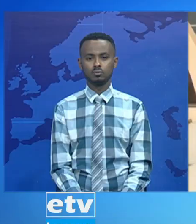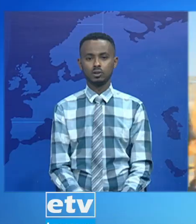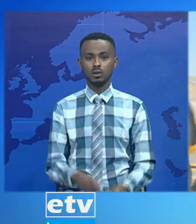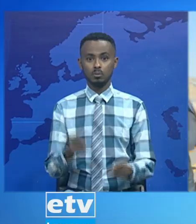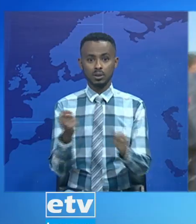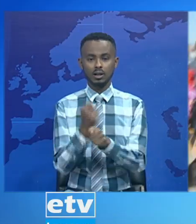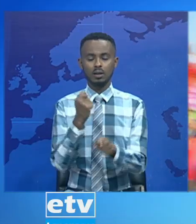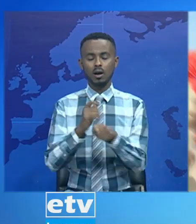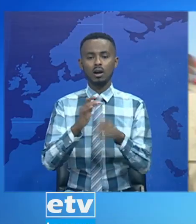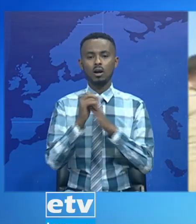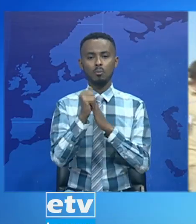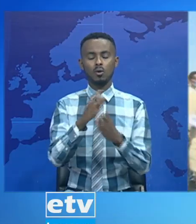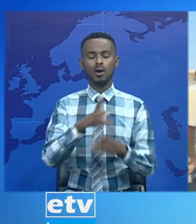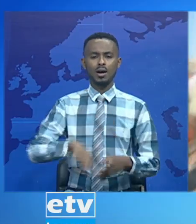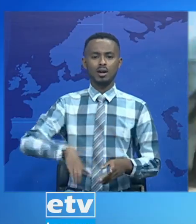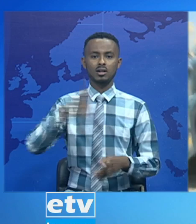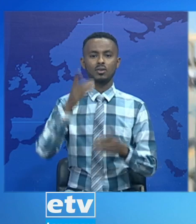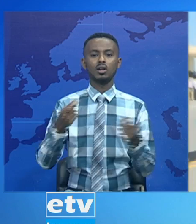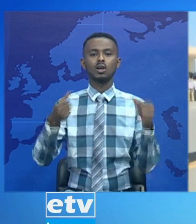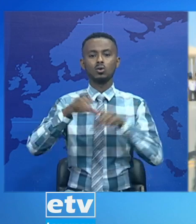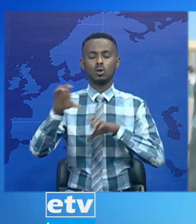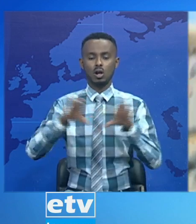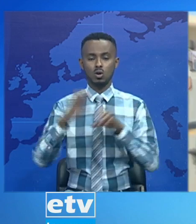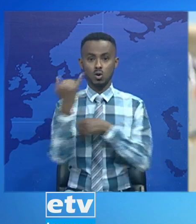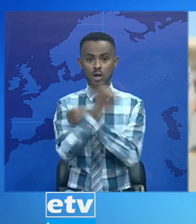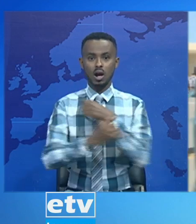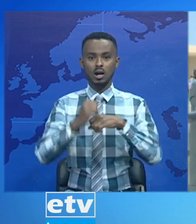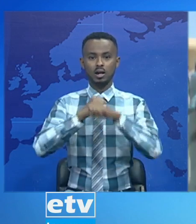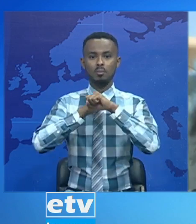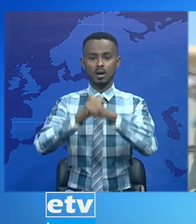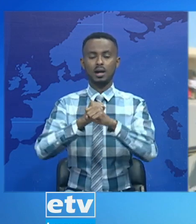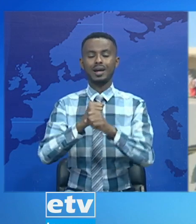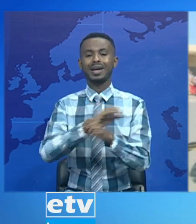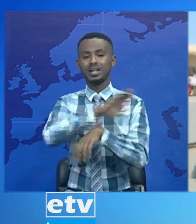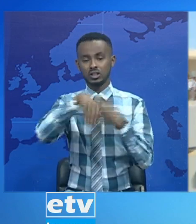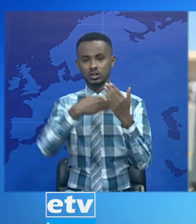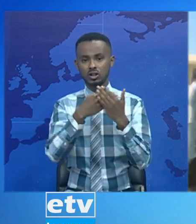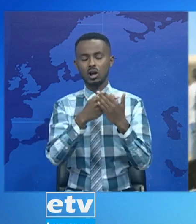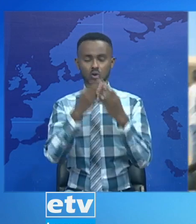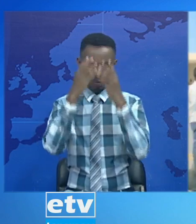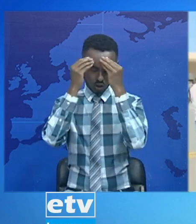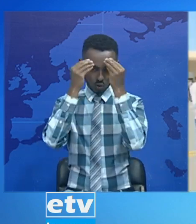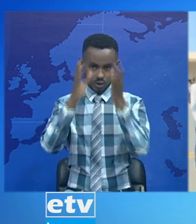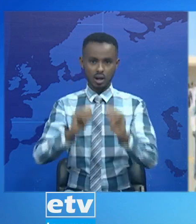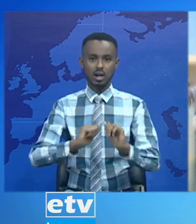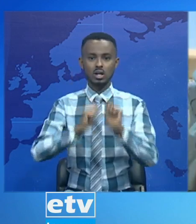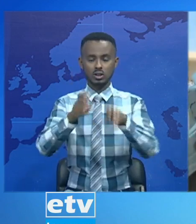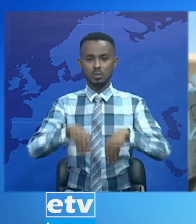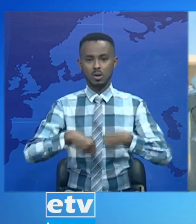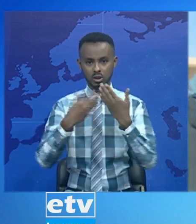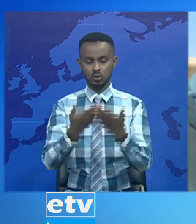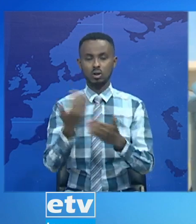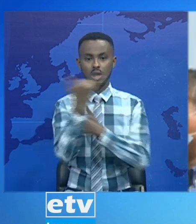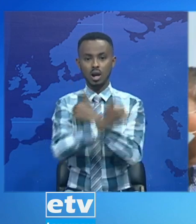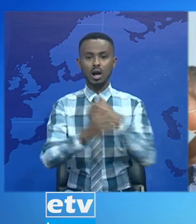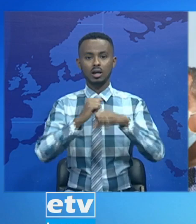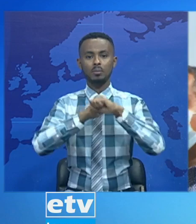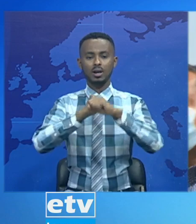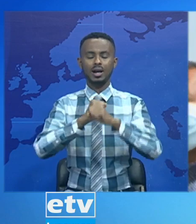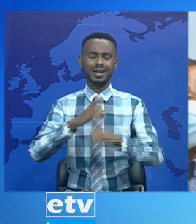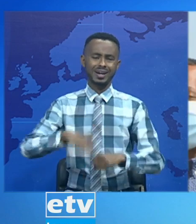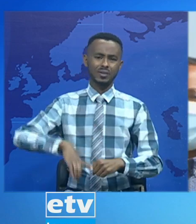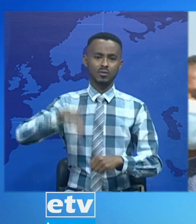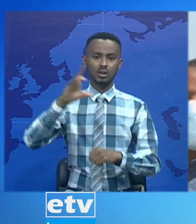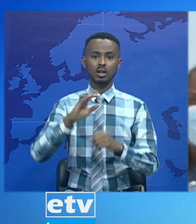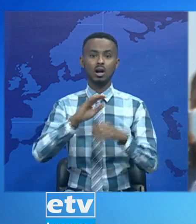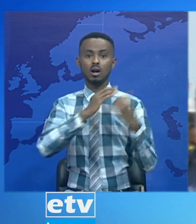ተግባር ለመሩና ከፍተኛ አስተዋጽኦ ላደረጉ የሀገር መከላከያ ጄኔራሎች እውቅናና ሽልማት ተሰጥቷል። ለሀገር መከላከያ ከፍተኛ